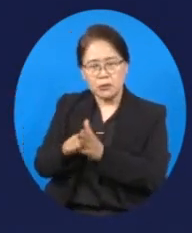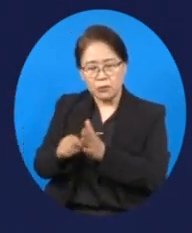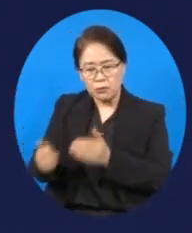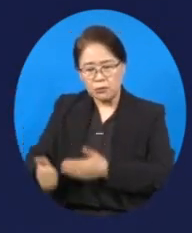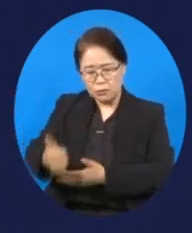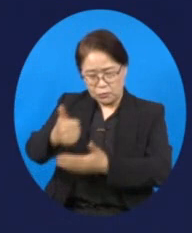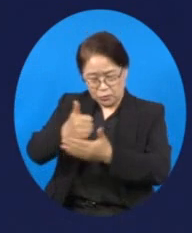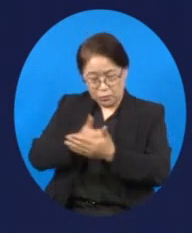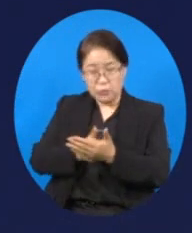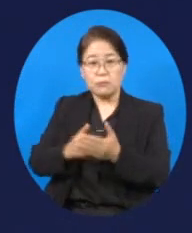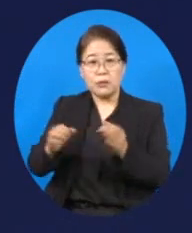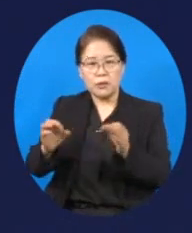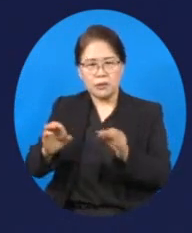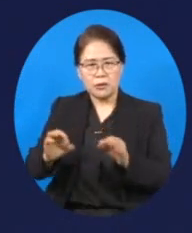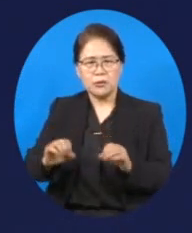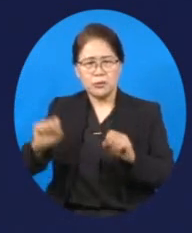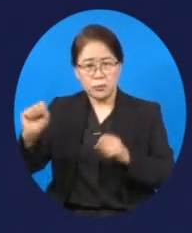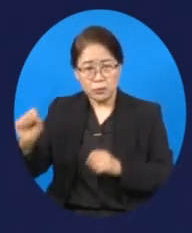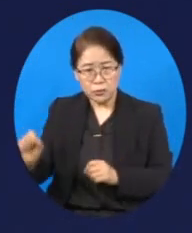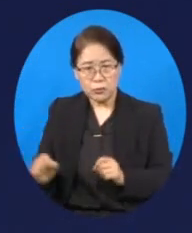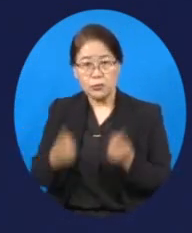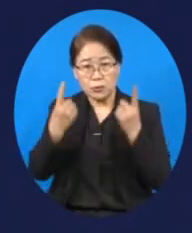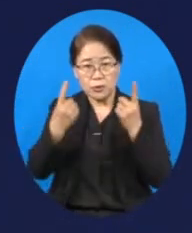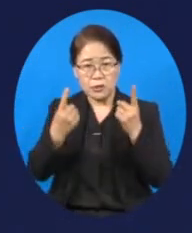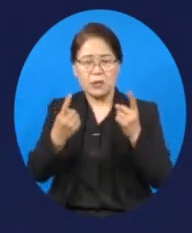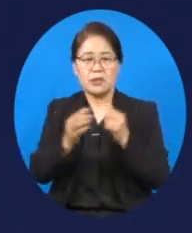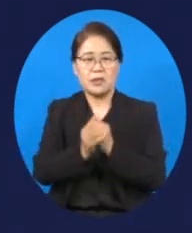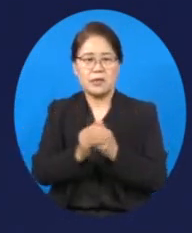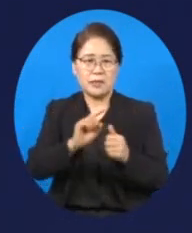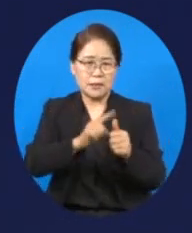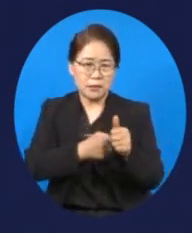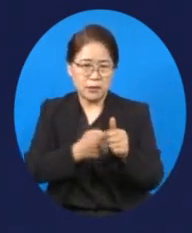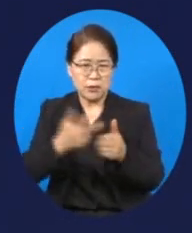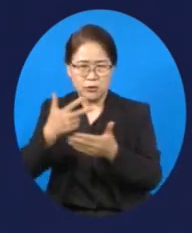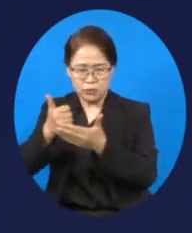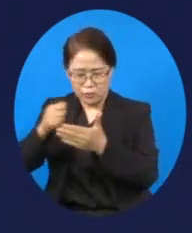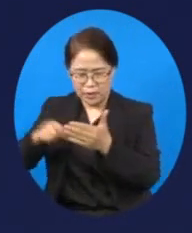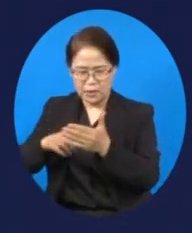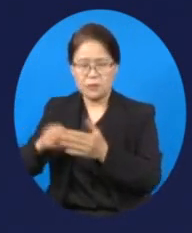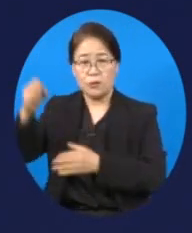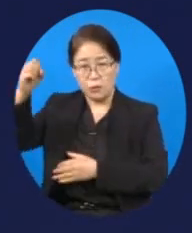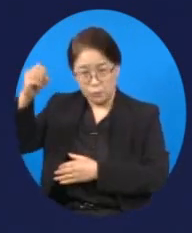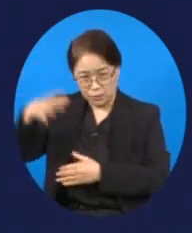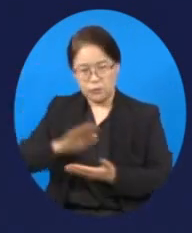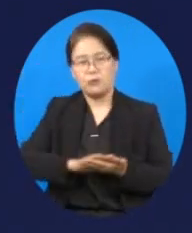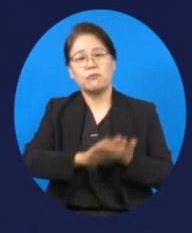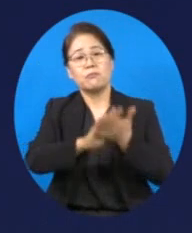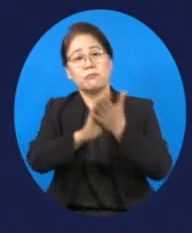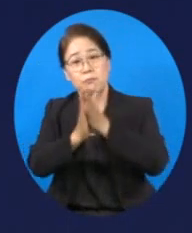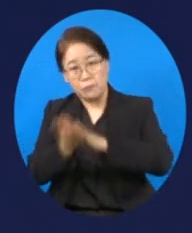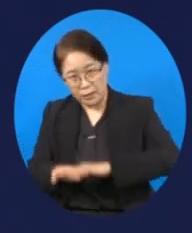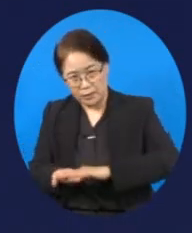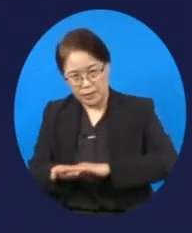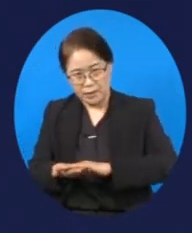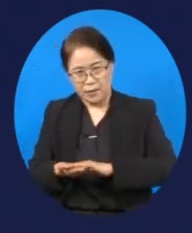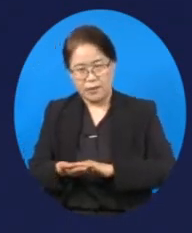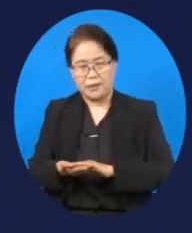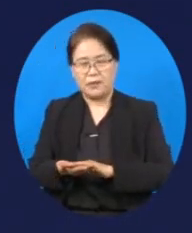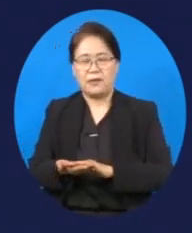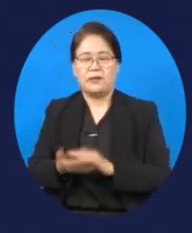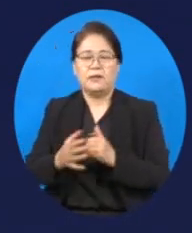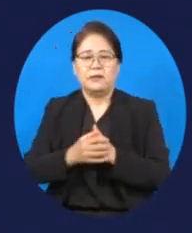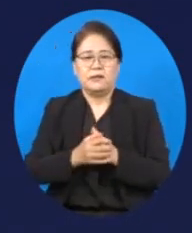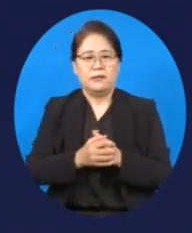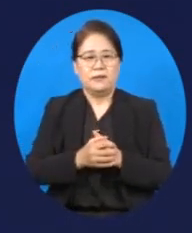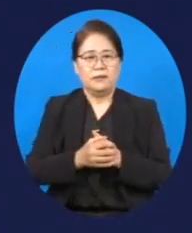순간에 주 안에서 우리가 빛이 된 것입니다 아니 빛의 자녀가 된 것입니다 왜냐하면